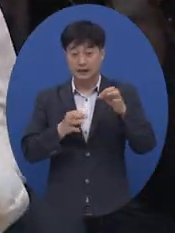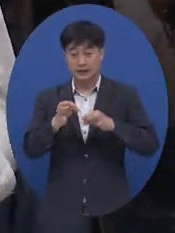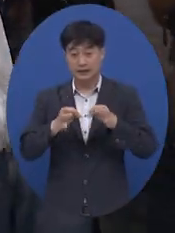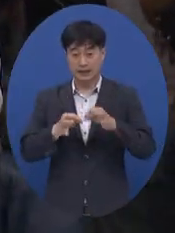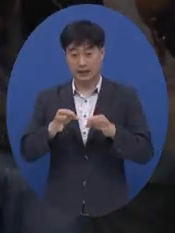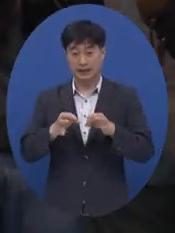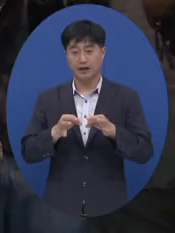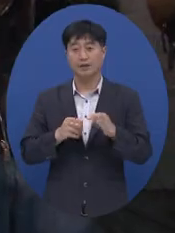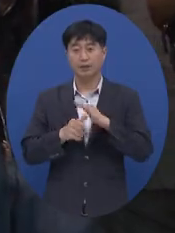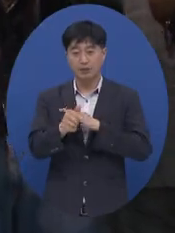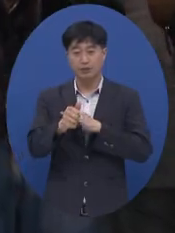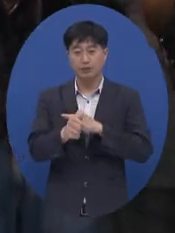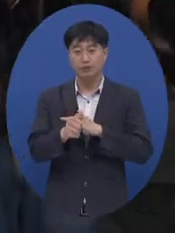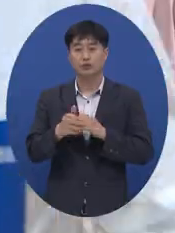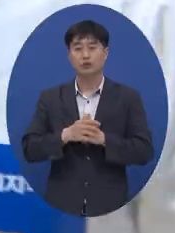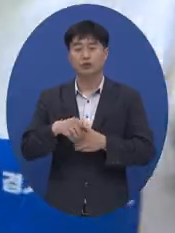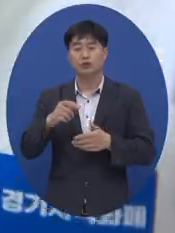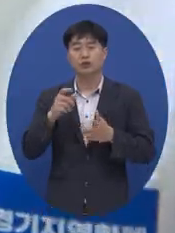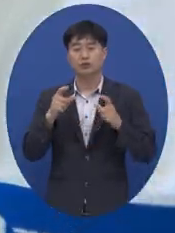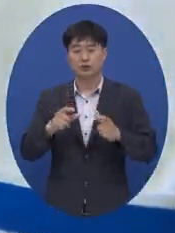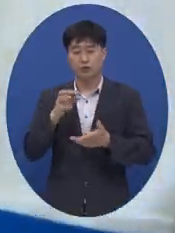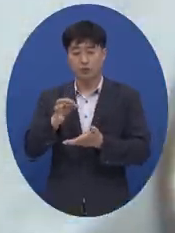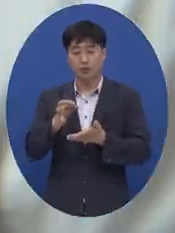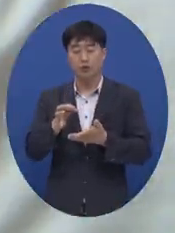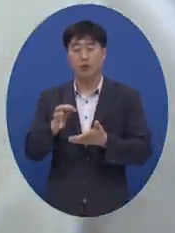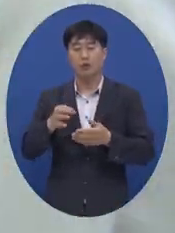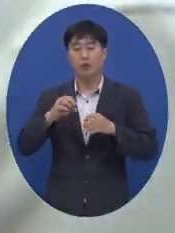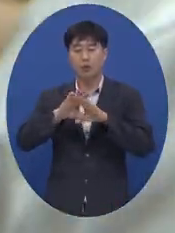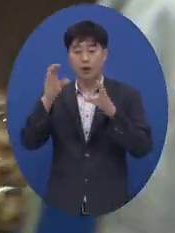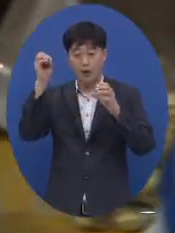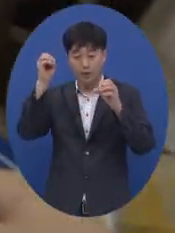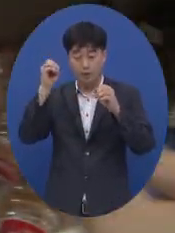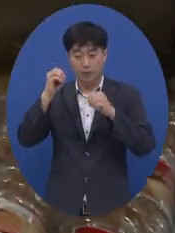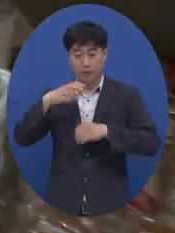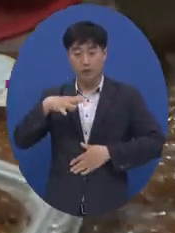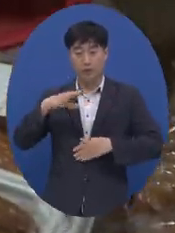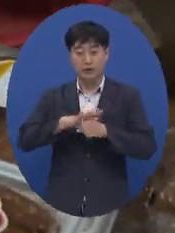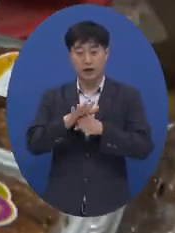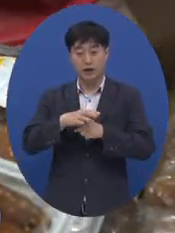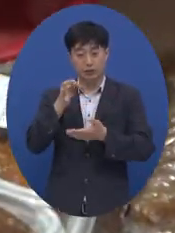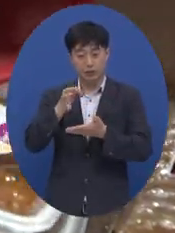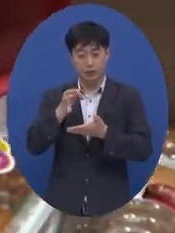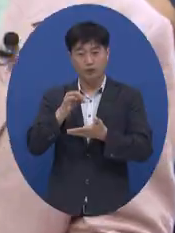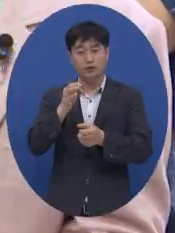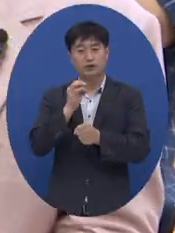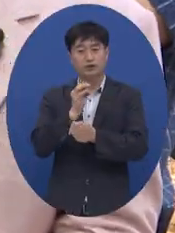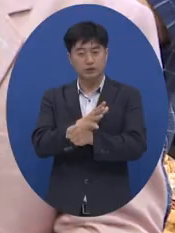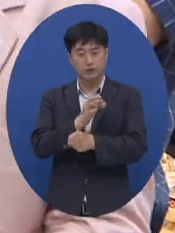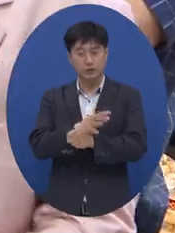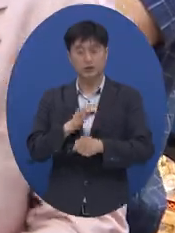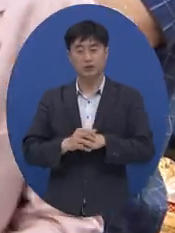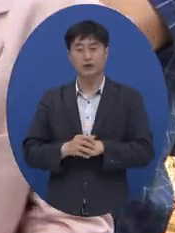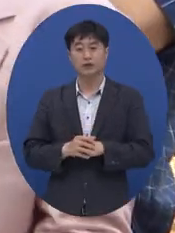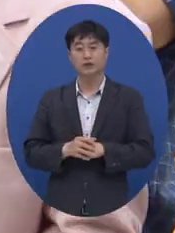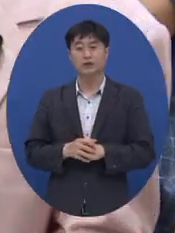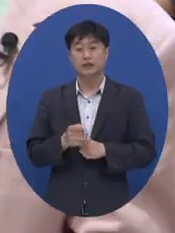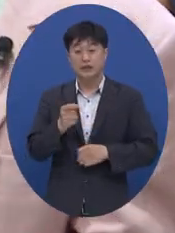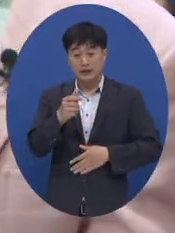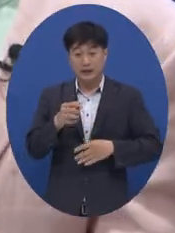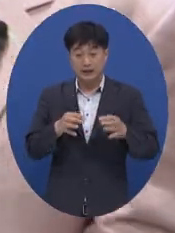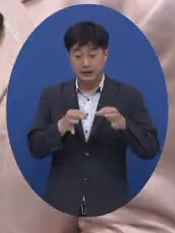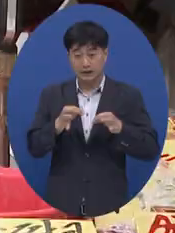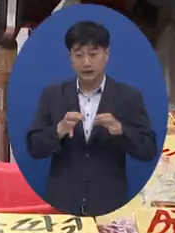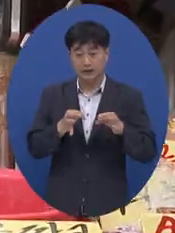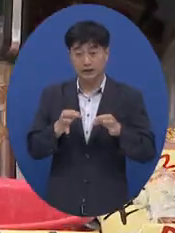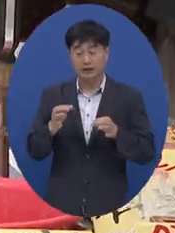잡화점 등을 돌며 광명시 전용 경기지역화폐인 광명사랑화폐로 직접 장을 봤습니다. 광명사랑화폐는 시장이나